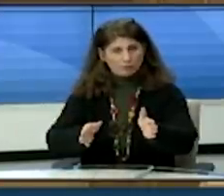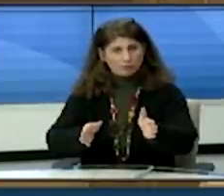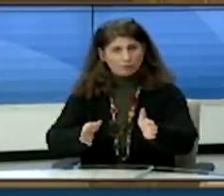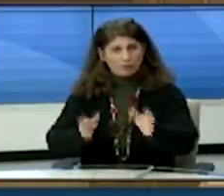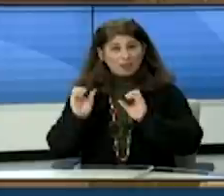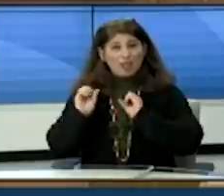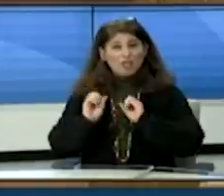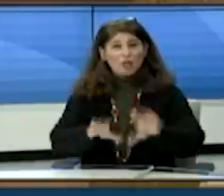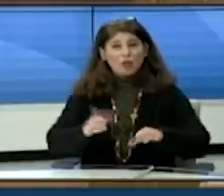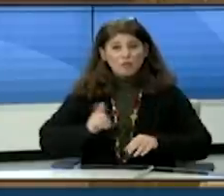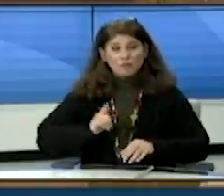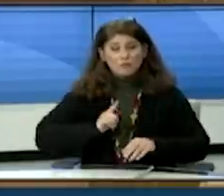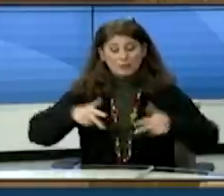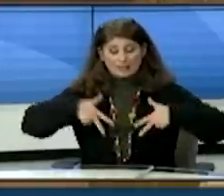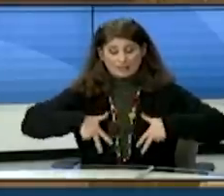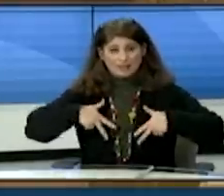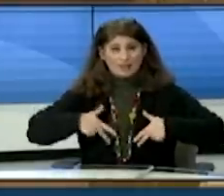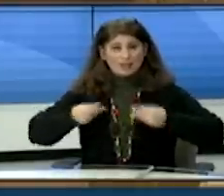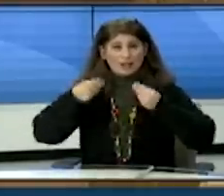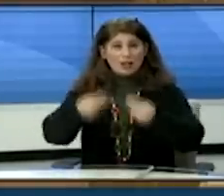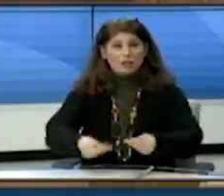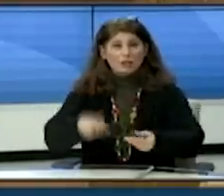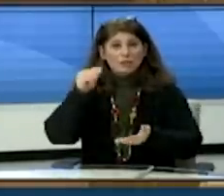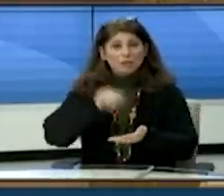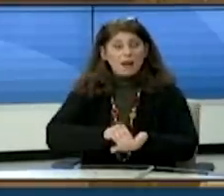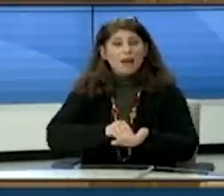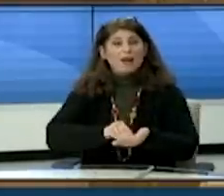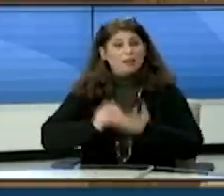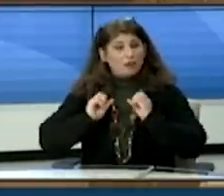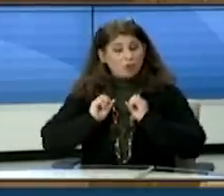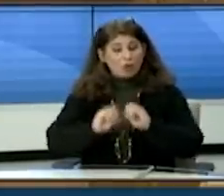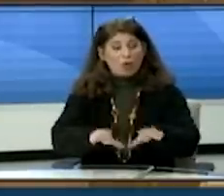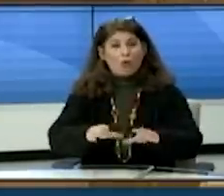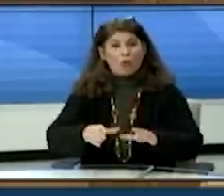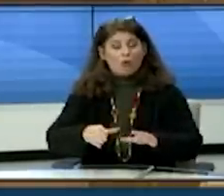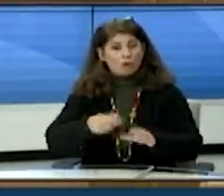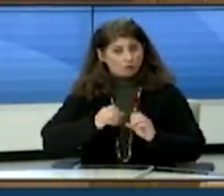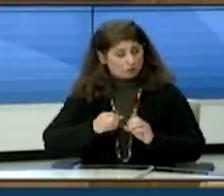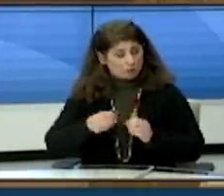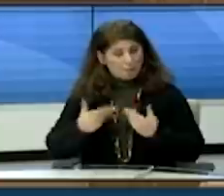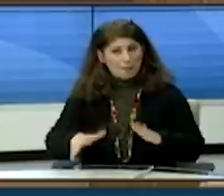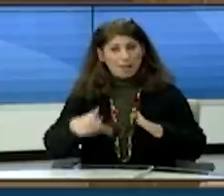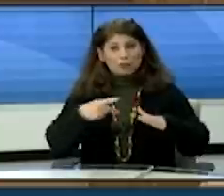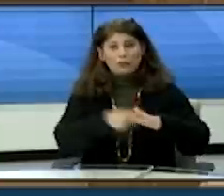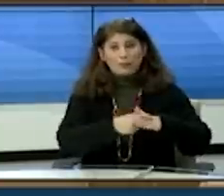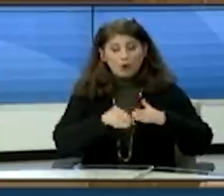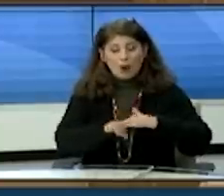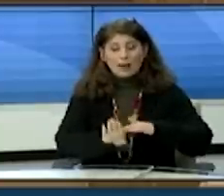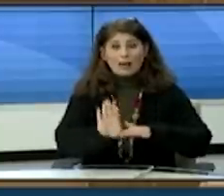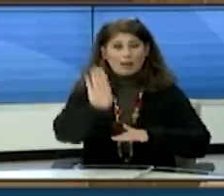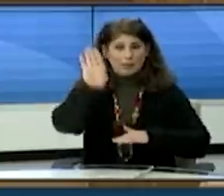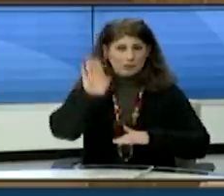που ετοιμάζεται να δώσει η κυβέρνησή σας για μια ακόμη φορά και από το περιβόητο Ταμείο